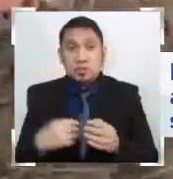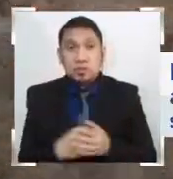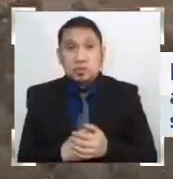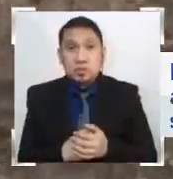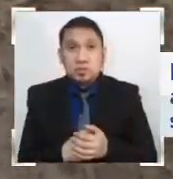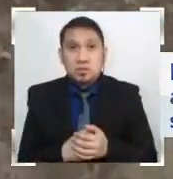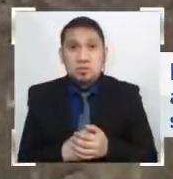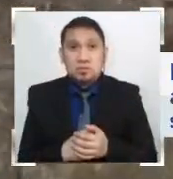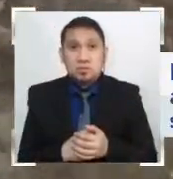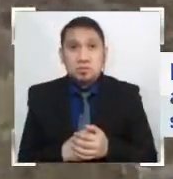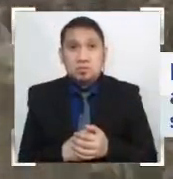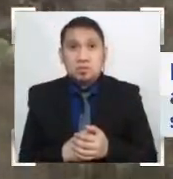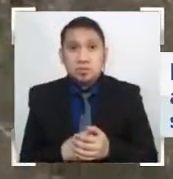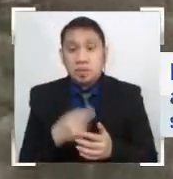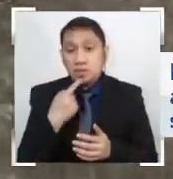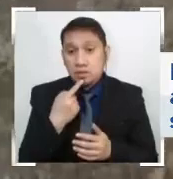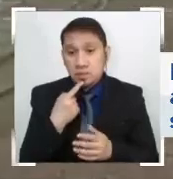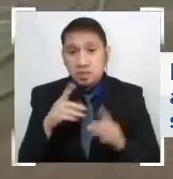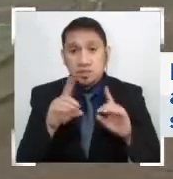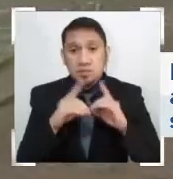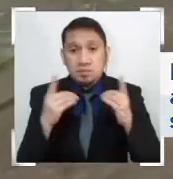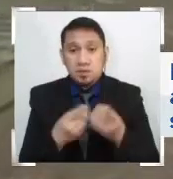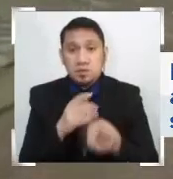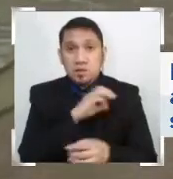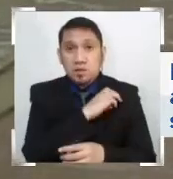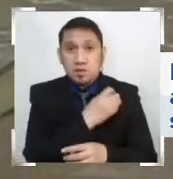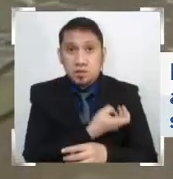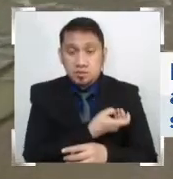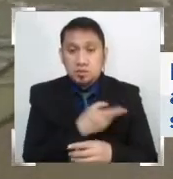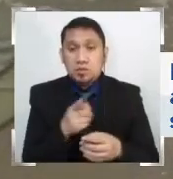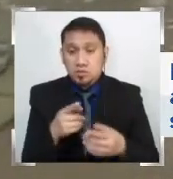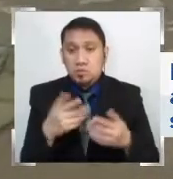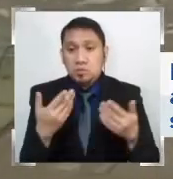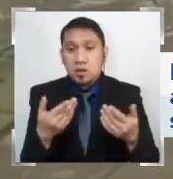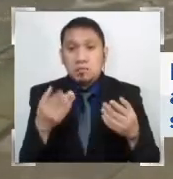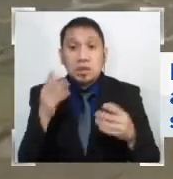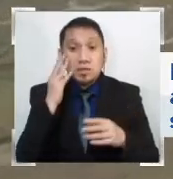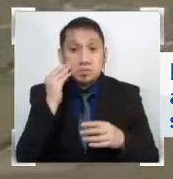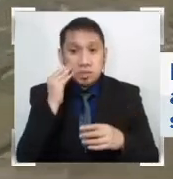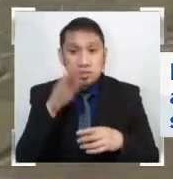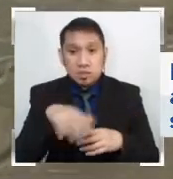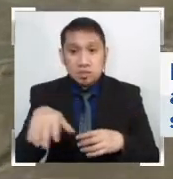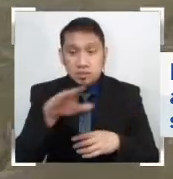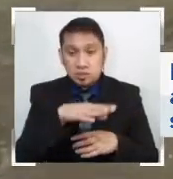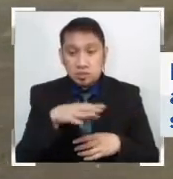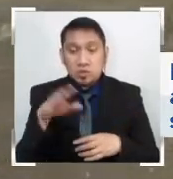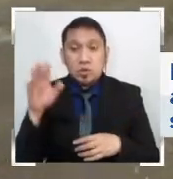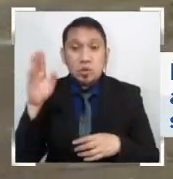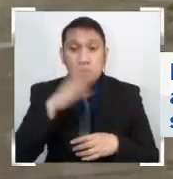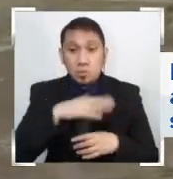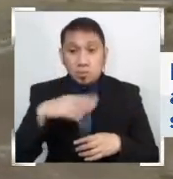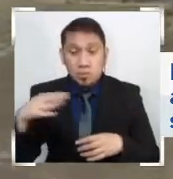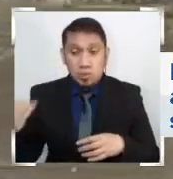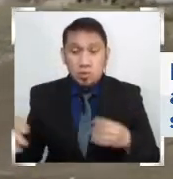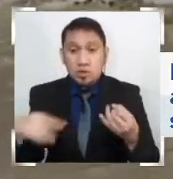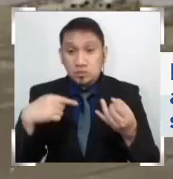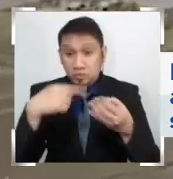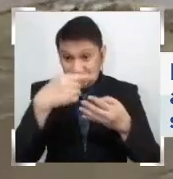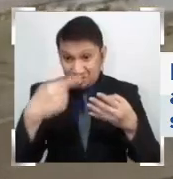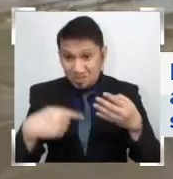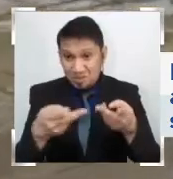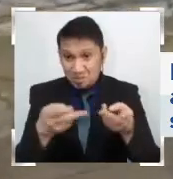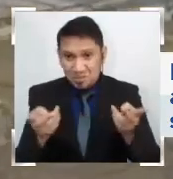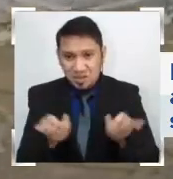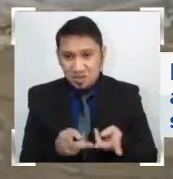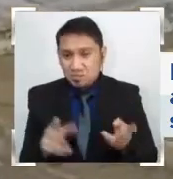at ng Department of Energy, magpapaskong walang kuryente ang mga taga Bohol, Dinagat, Siargao at Surigao del Norte. Kung ilalagay natin